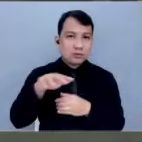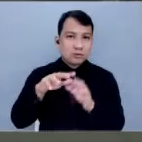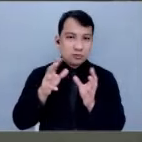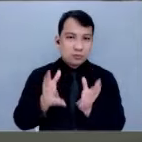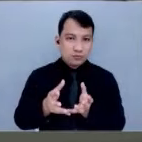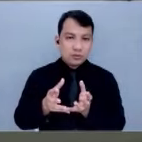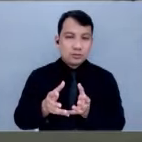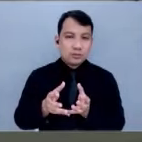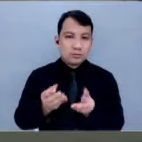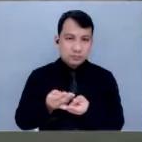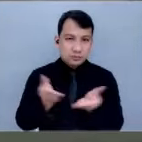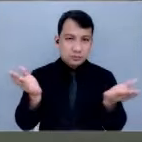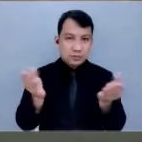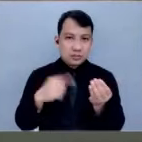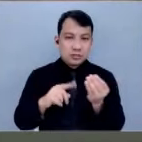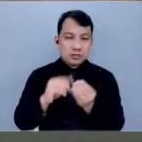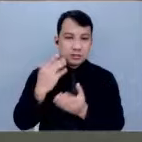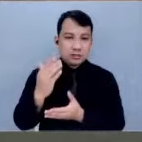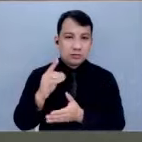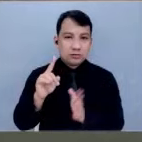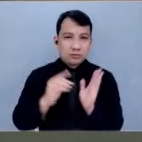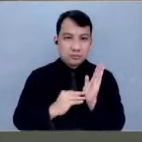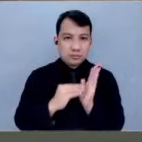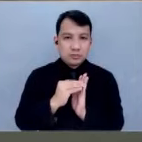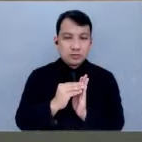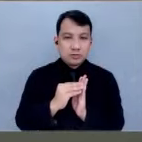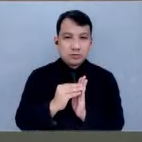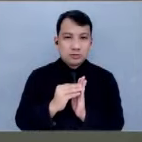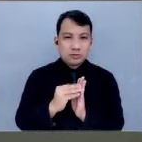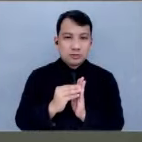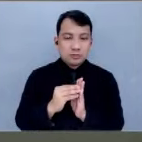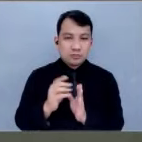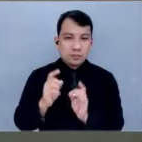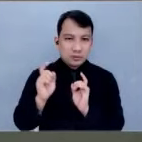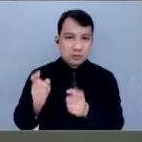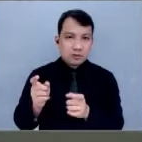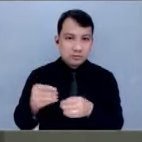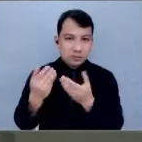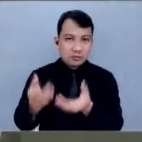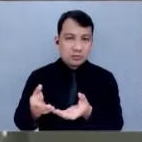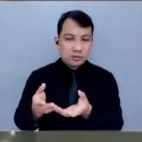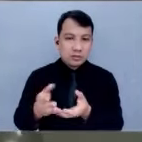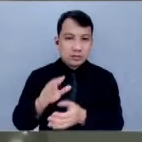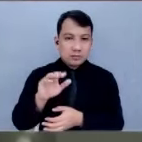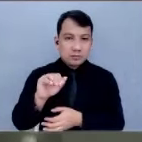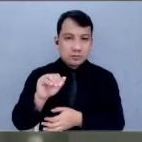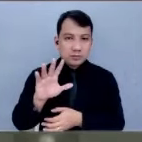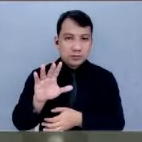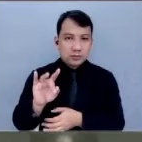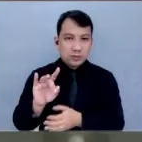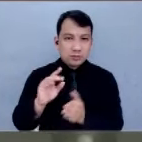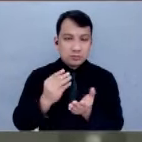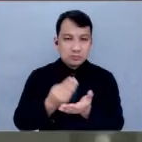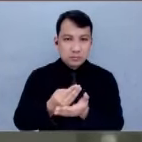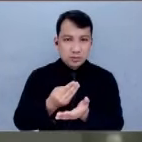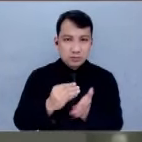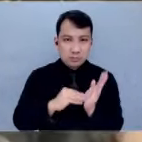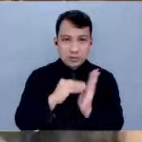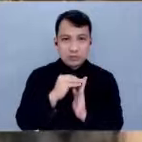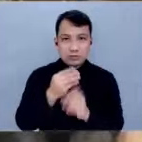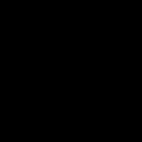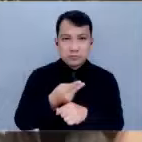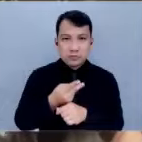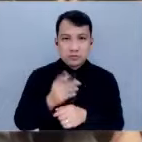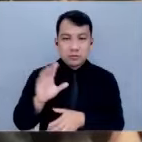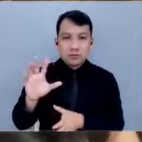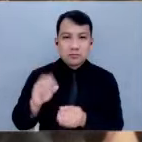Magbibigay lang naman sila ng $1 million na grant o katumbas ng 58 million pesos. Gagamitin ang bahagi